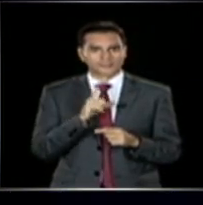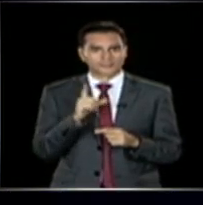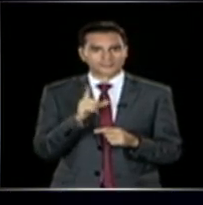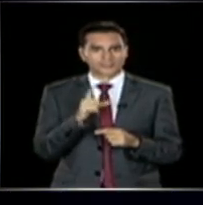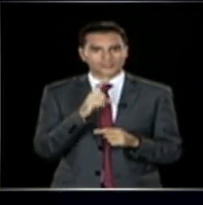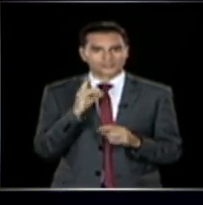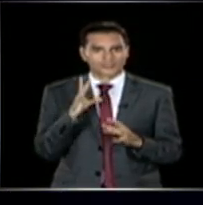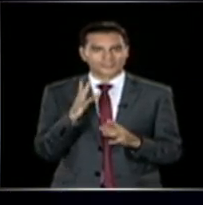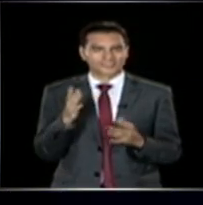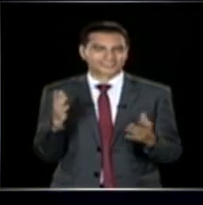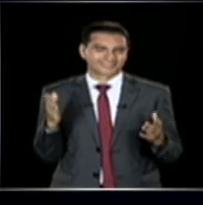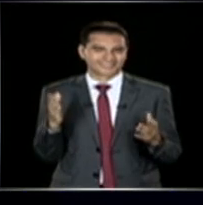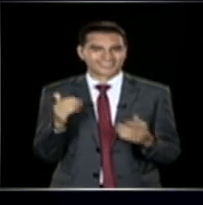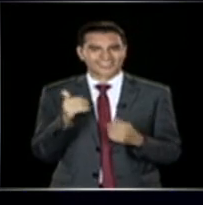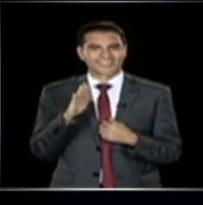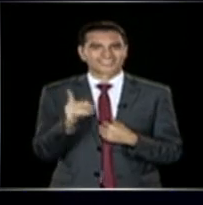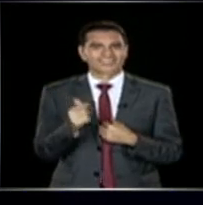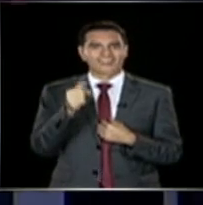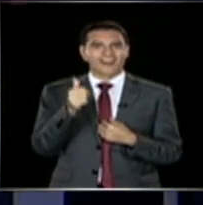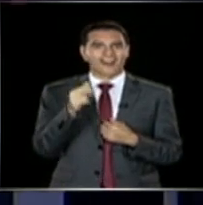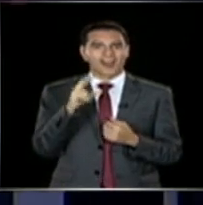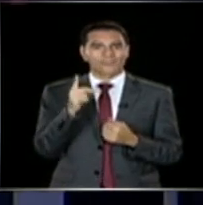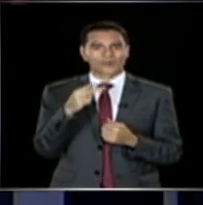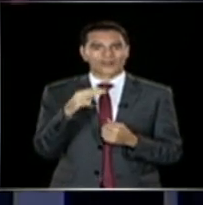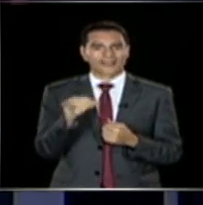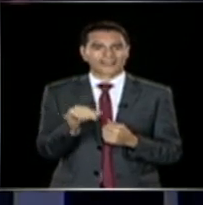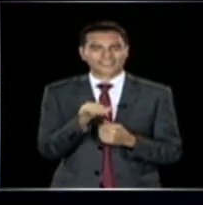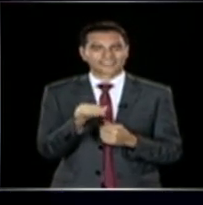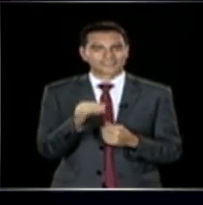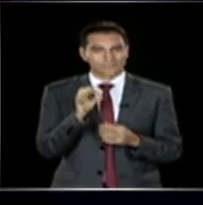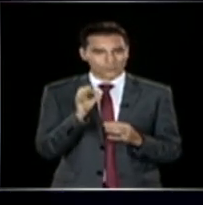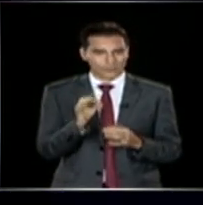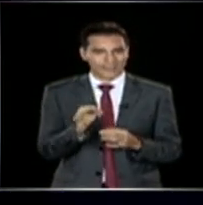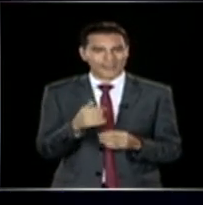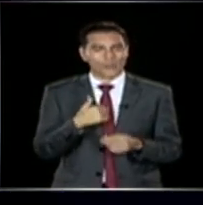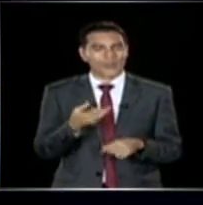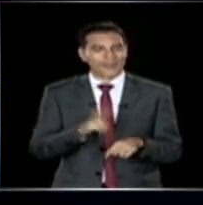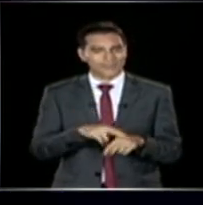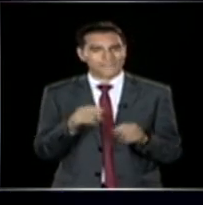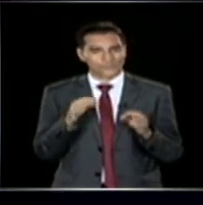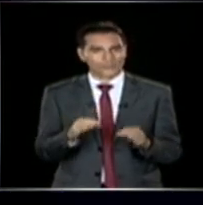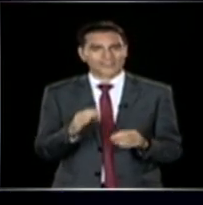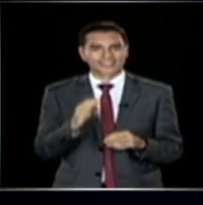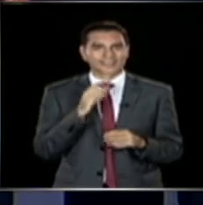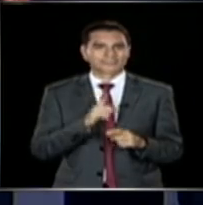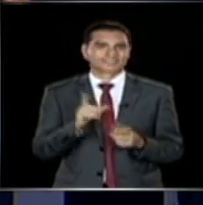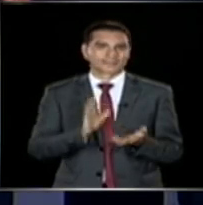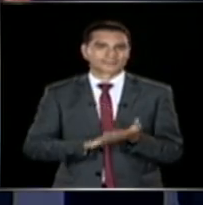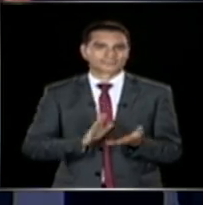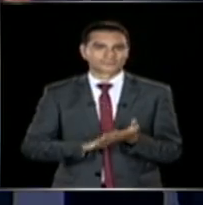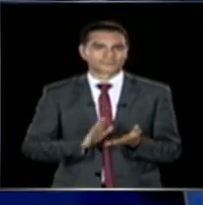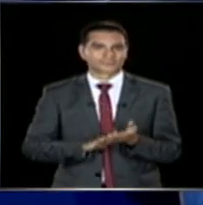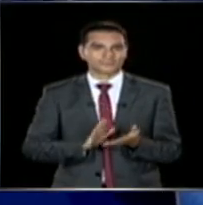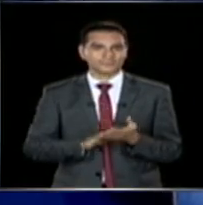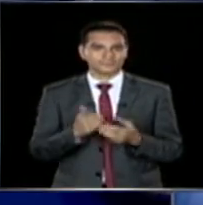الله. إسراء البرعي. لا متأكد. إسراء البرعي متأكدة، وأنا كمان متأكد. إجابة صحيحة.